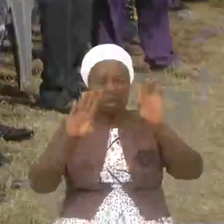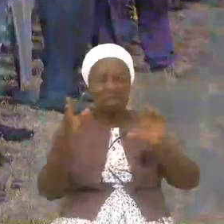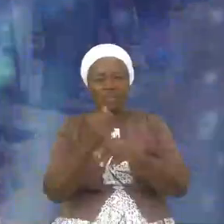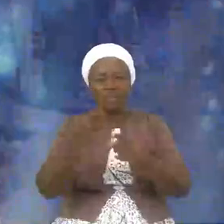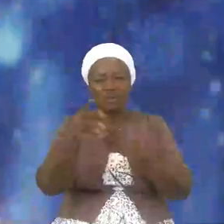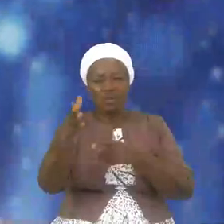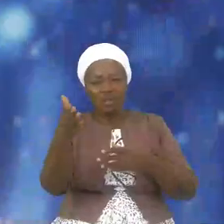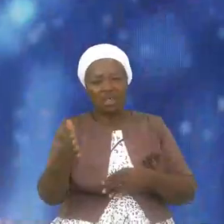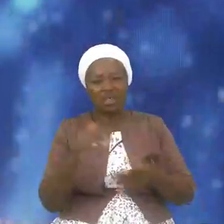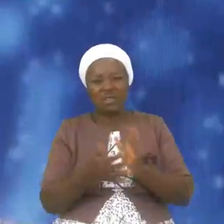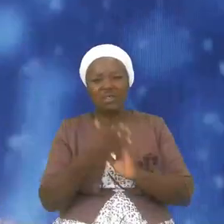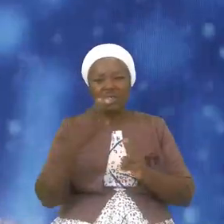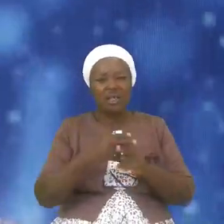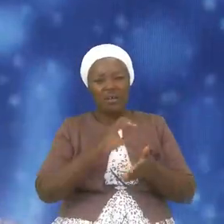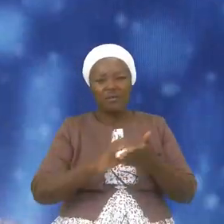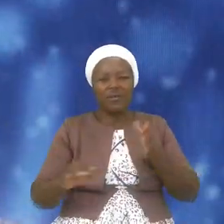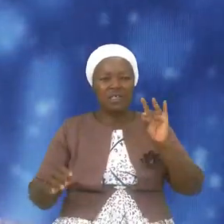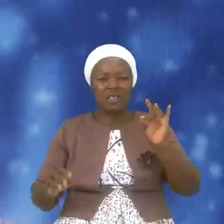Il te parviendra là-bas.